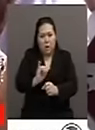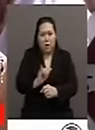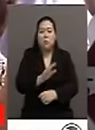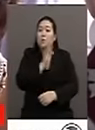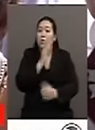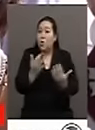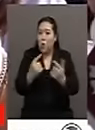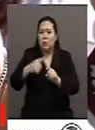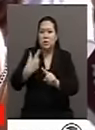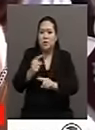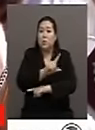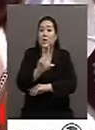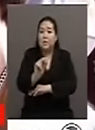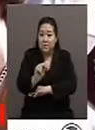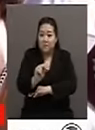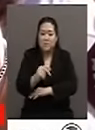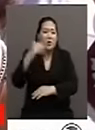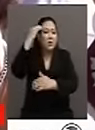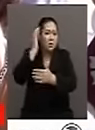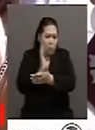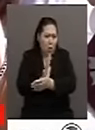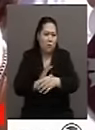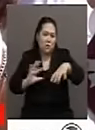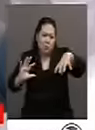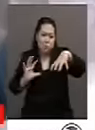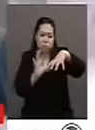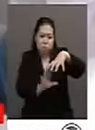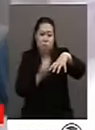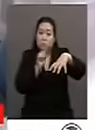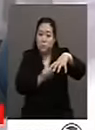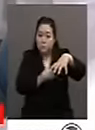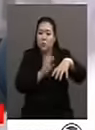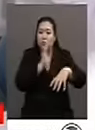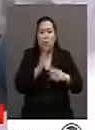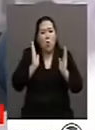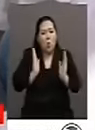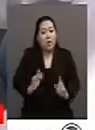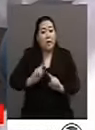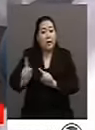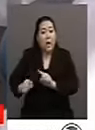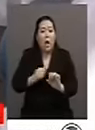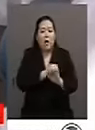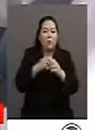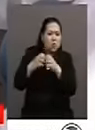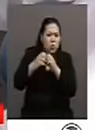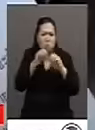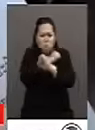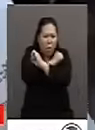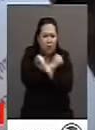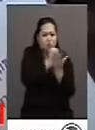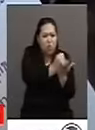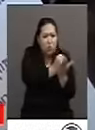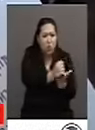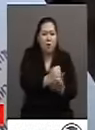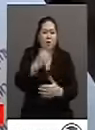ที่จะเข้าตรวจค้นและจับกุมพระธรรมชโยหากว่ามีบุคคลใดเข้ามาขัดขวางการปฏิบัติหน้าที่ของพนักงานอันนี้มีการด